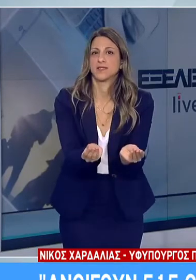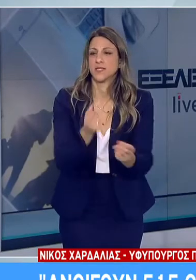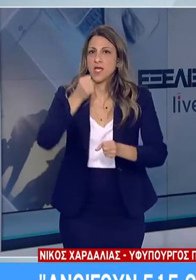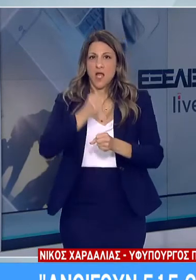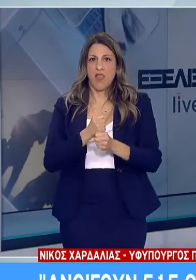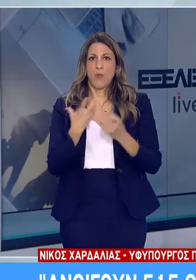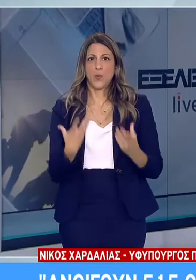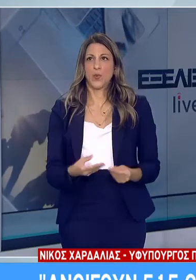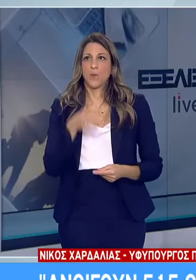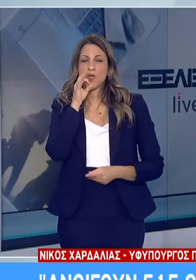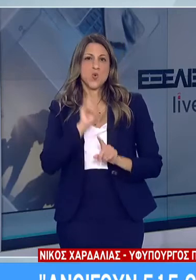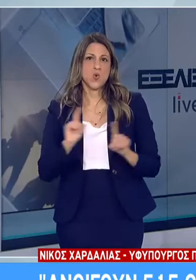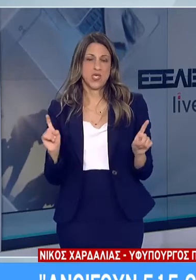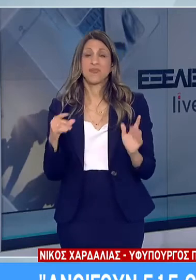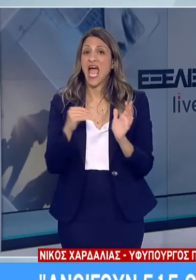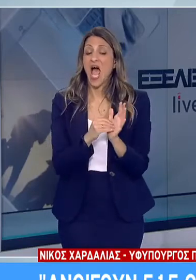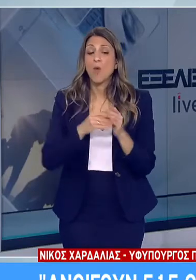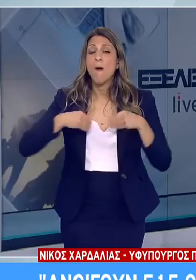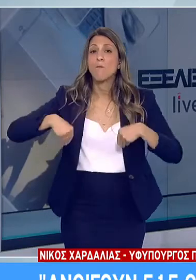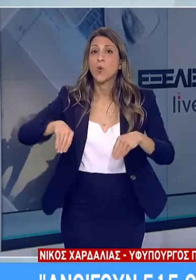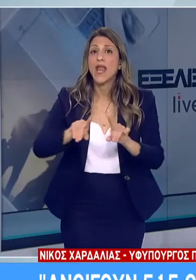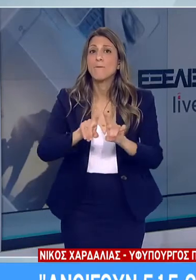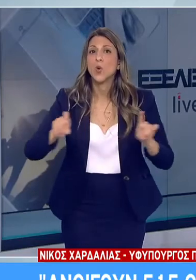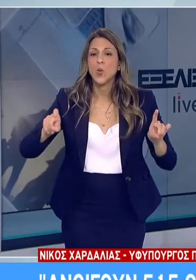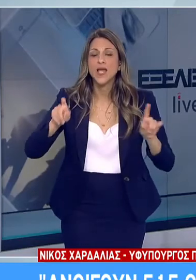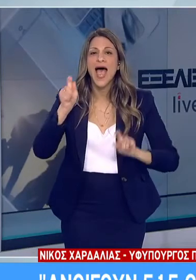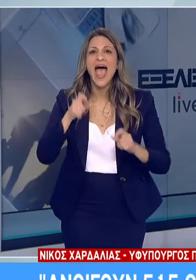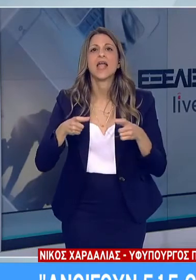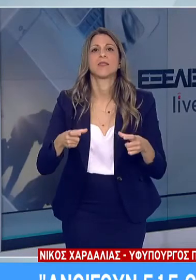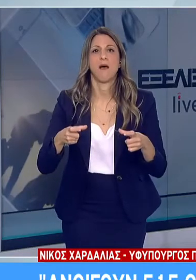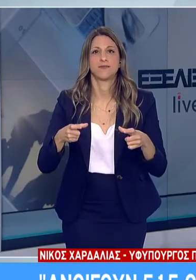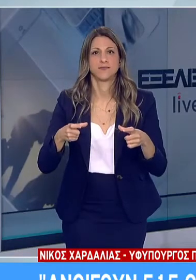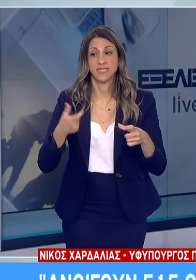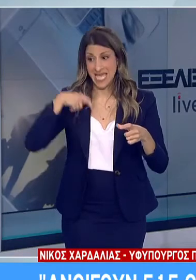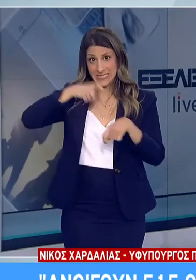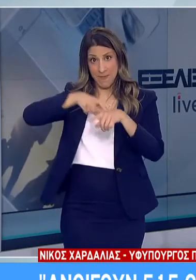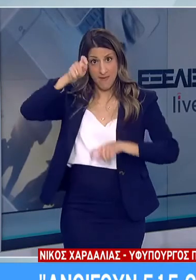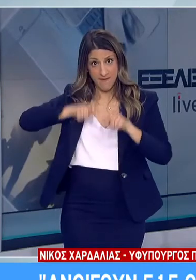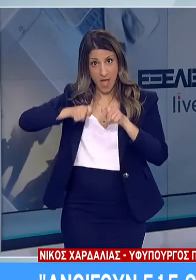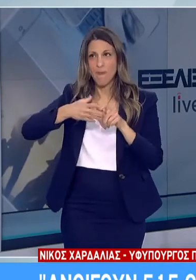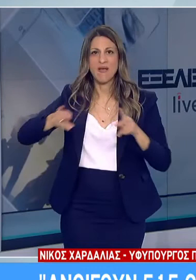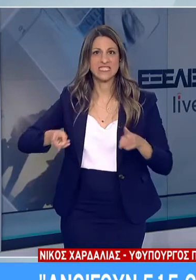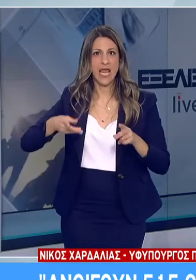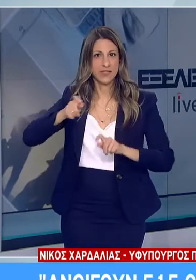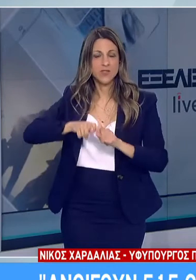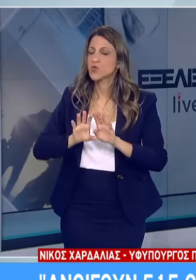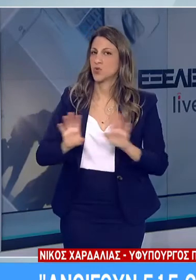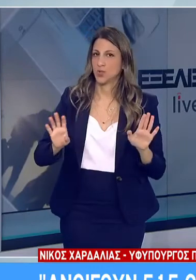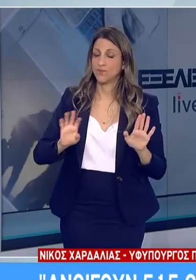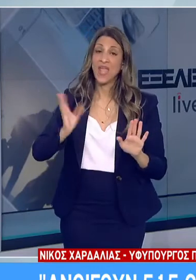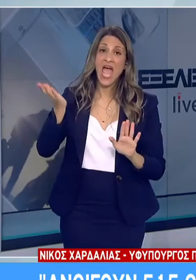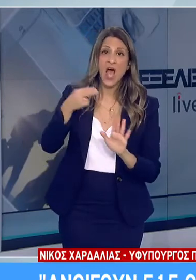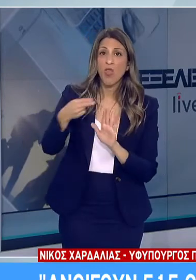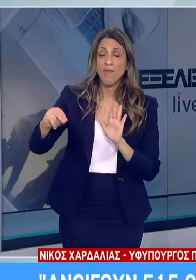τους πωλούνται μόνο συσκευασμένα και απαγορεύεται η παρασκευή τους στο χώρο. Επίσης, απαγορεύεται η διάθεση και πώληση αλκοολούχων